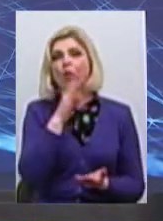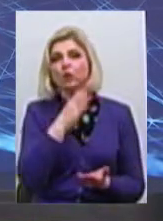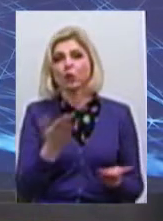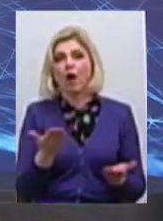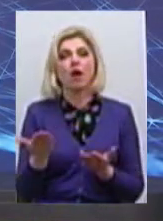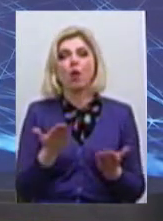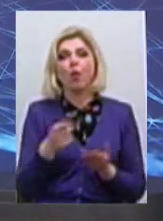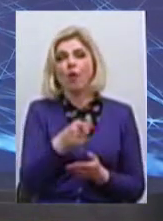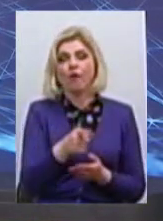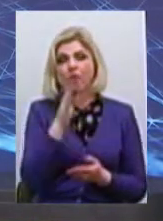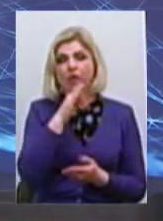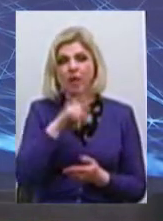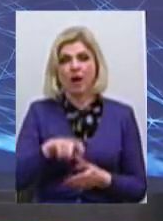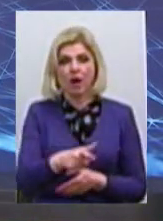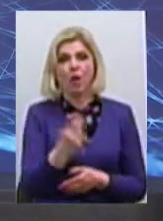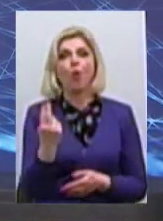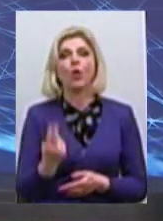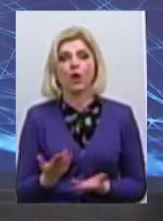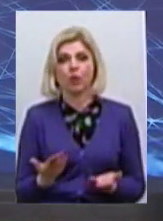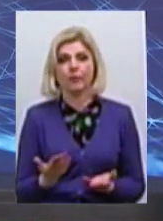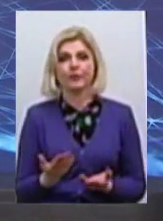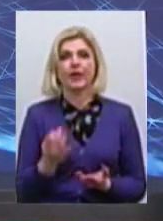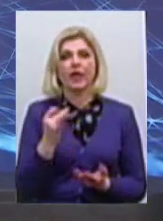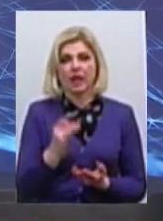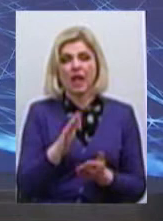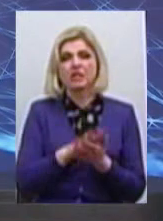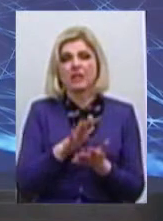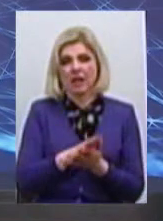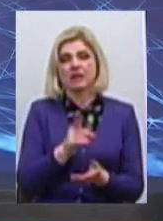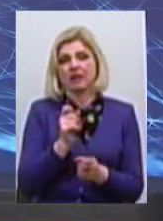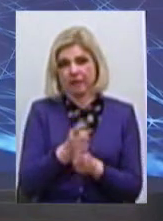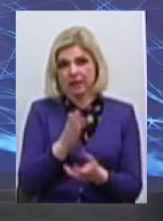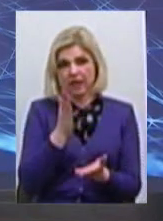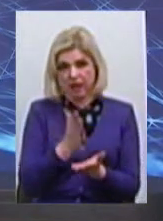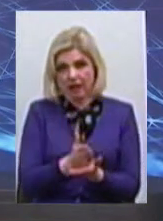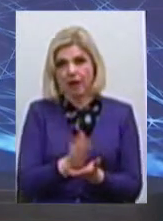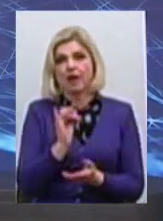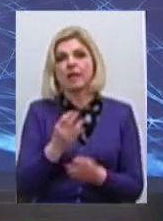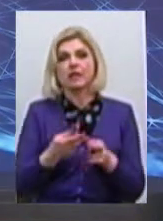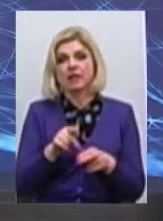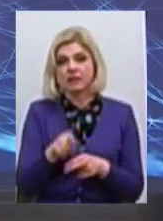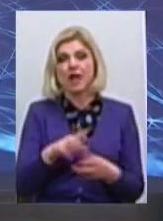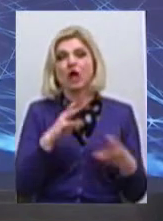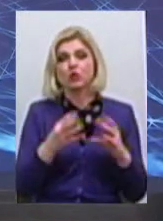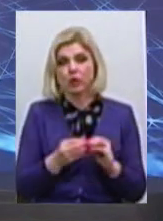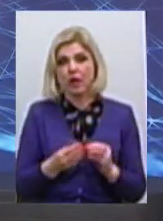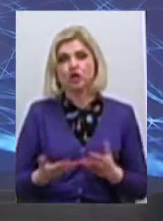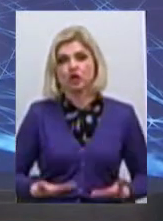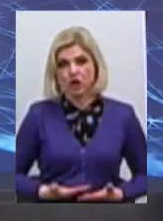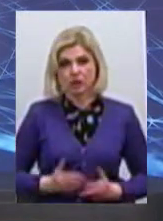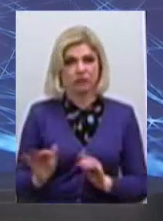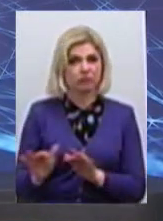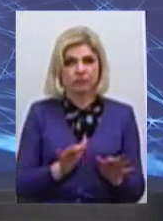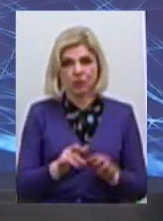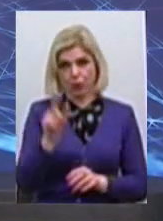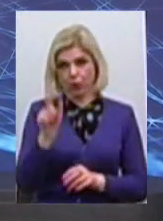вона кольору. Тобто скиди є, і це результат життєдіяльності людини,